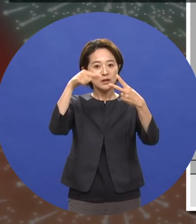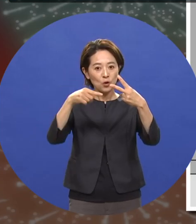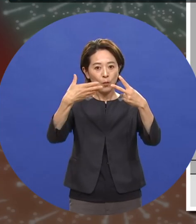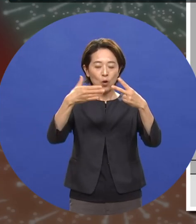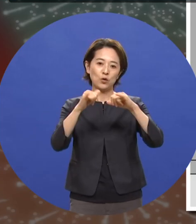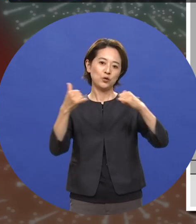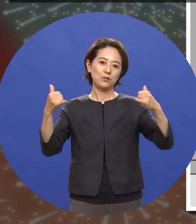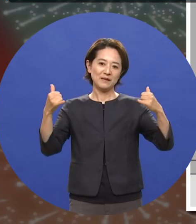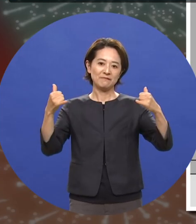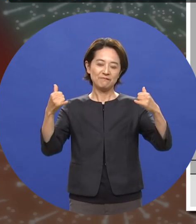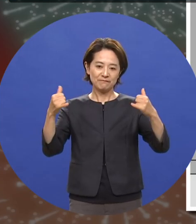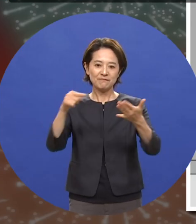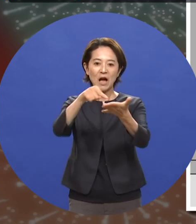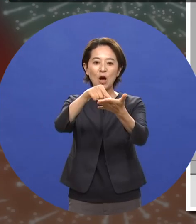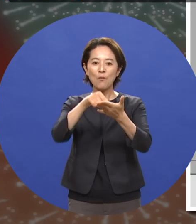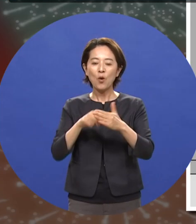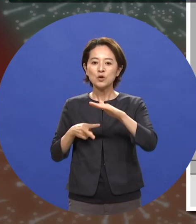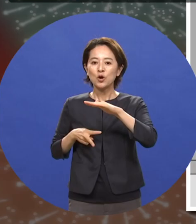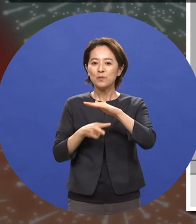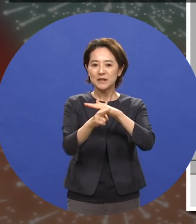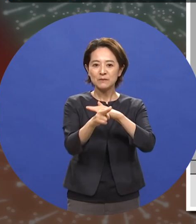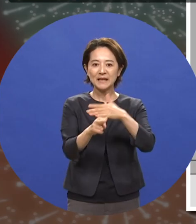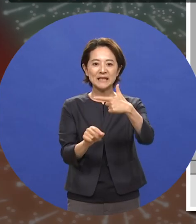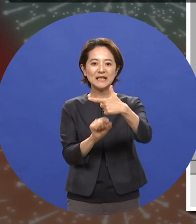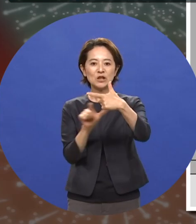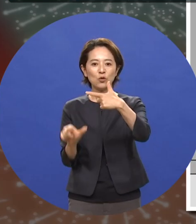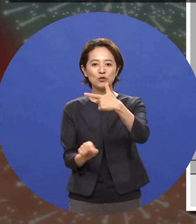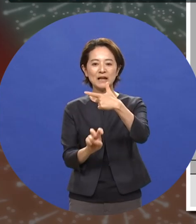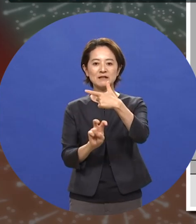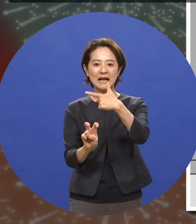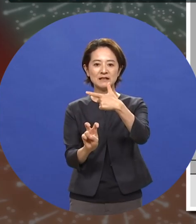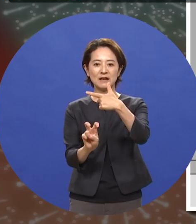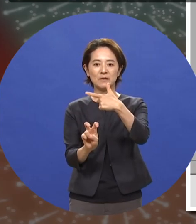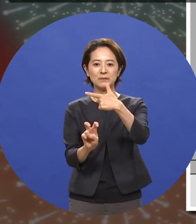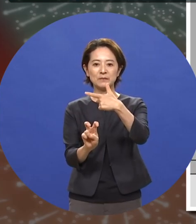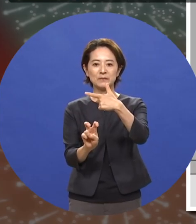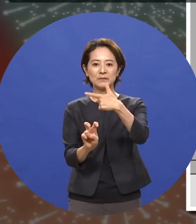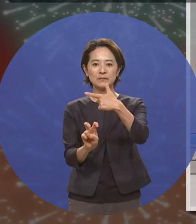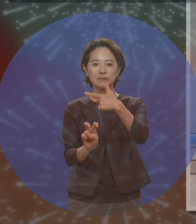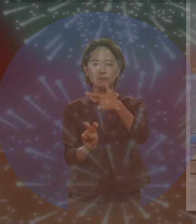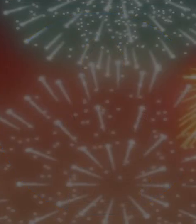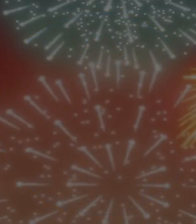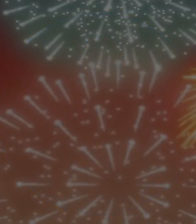は6月20日火曜日、消印有効です。